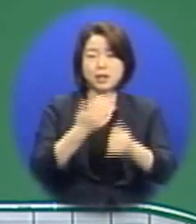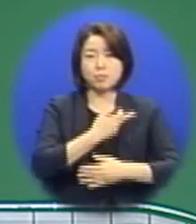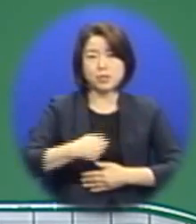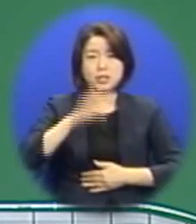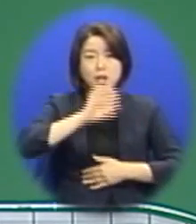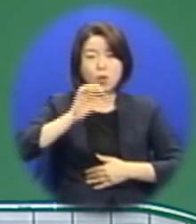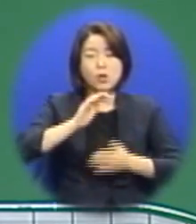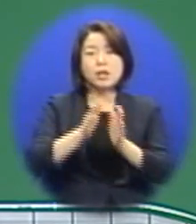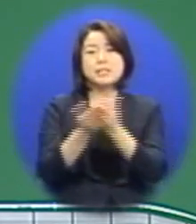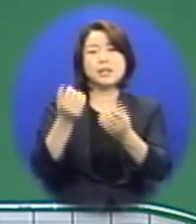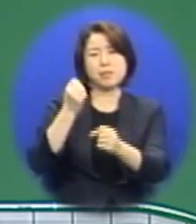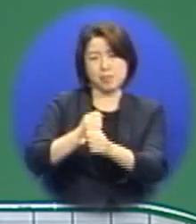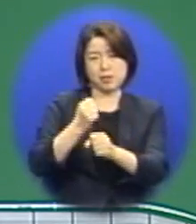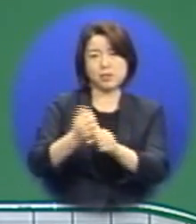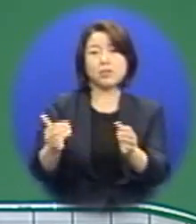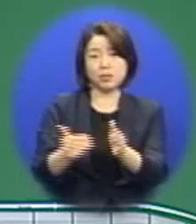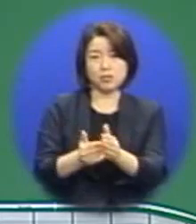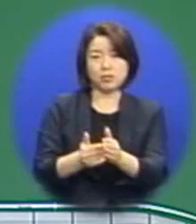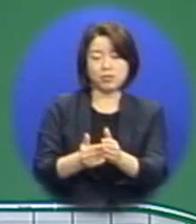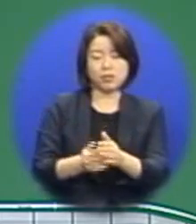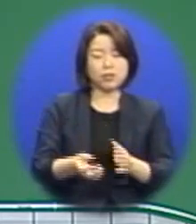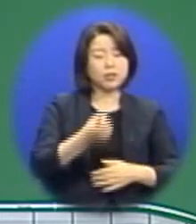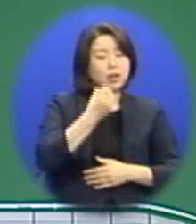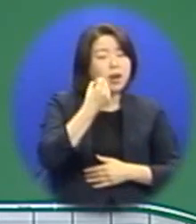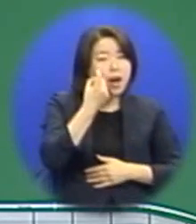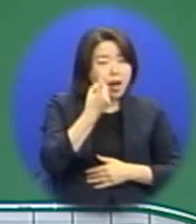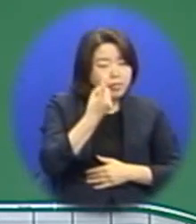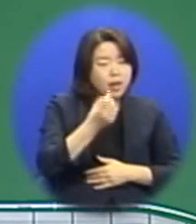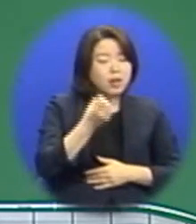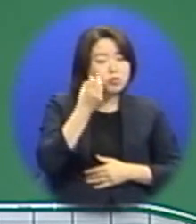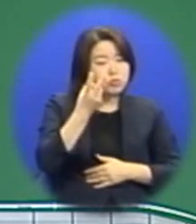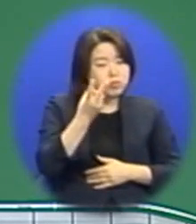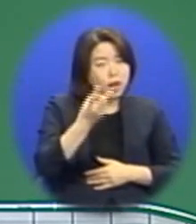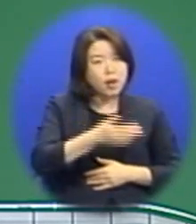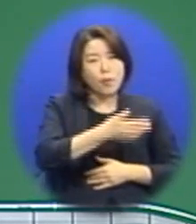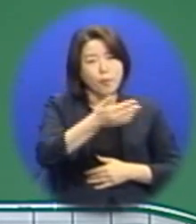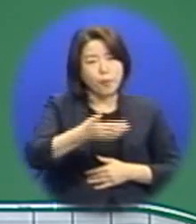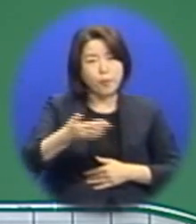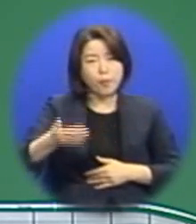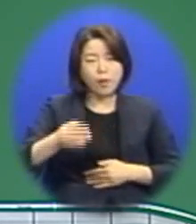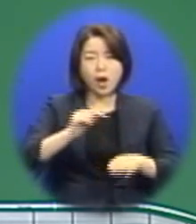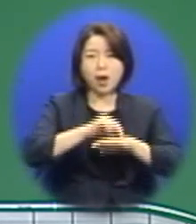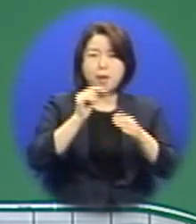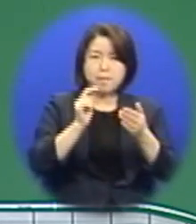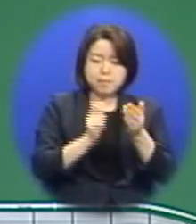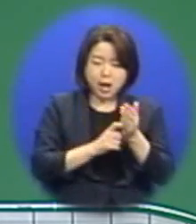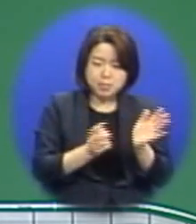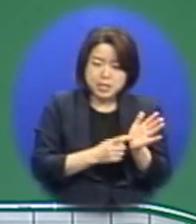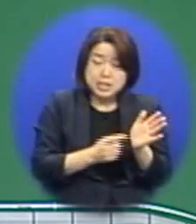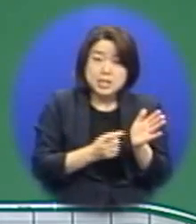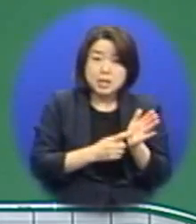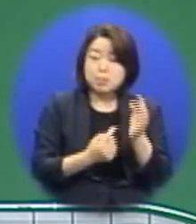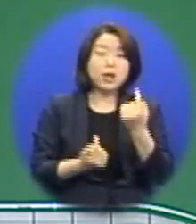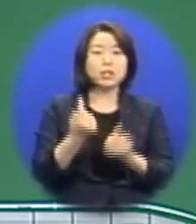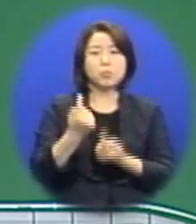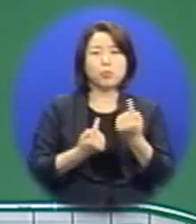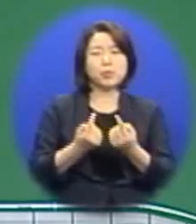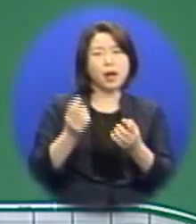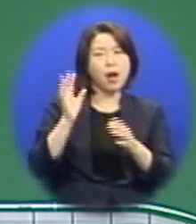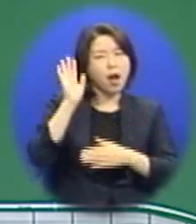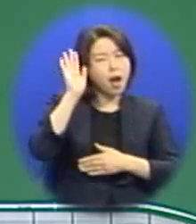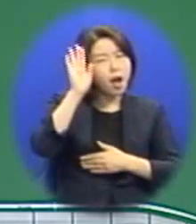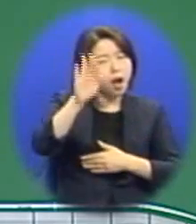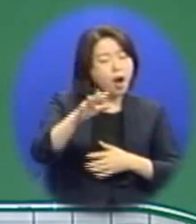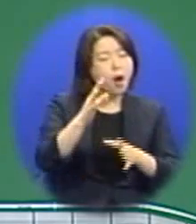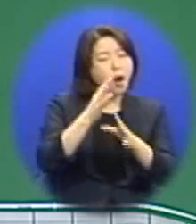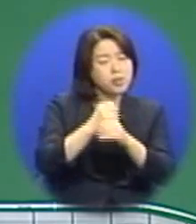것. 한 달이 지나고 두 달이 지나요. 마음에 조급하기보다는 언젠가는 분명히